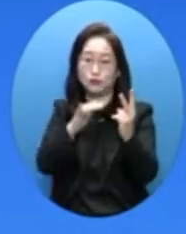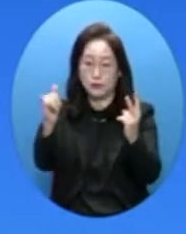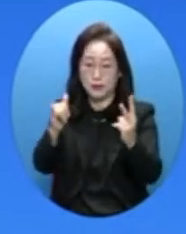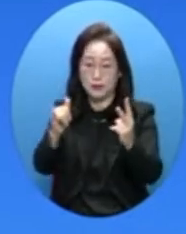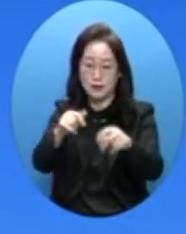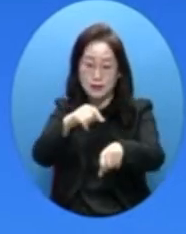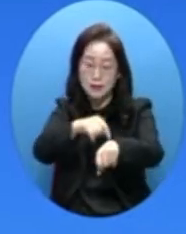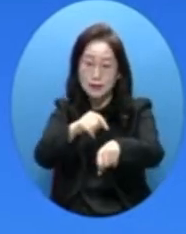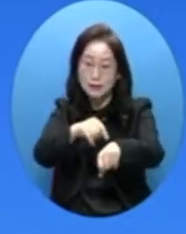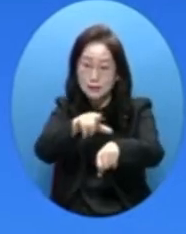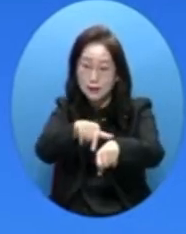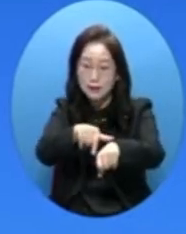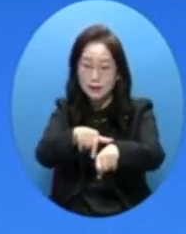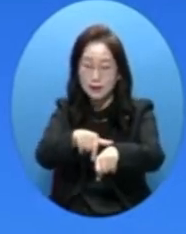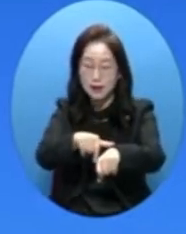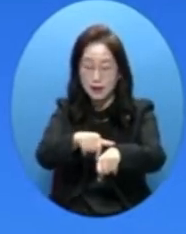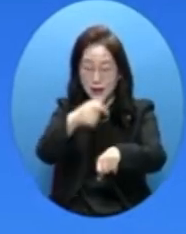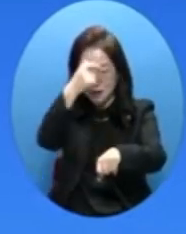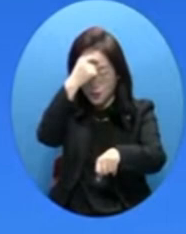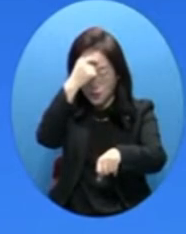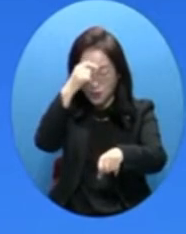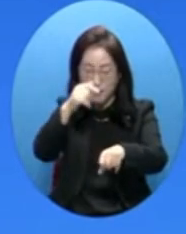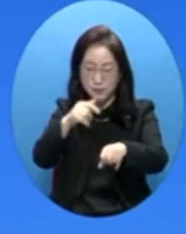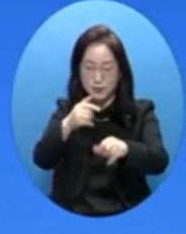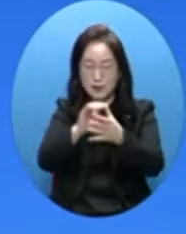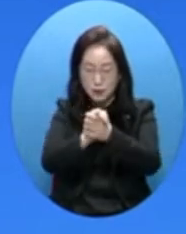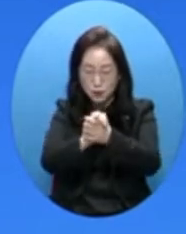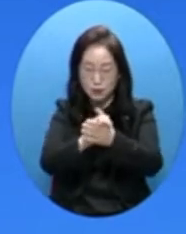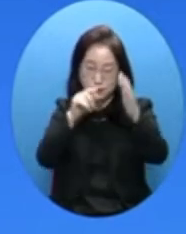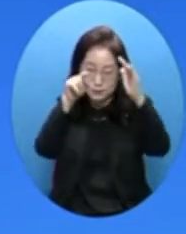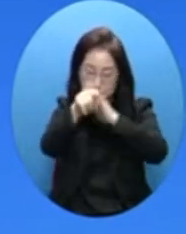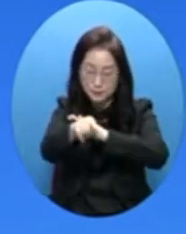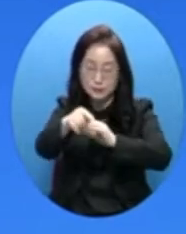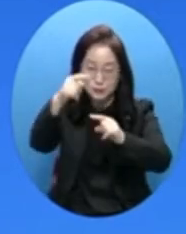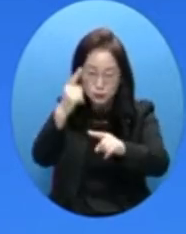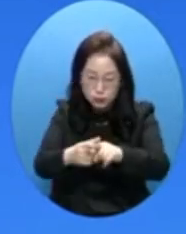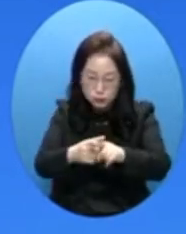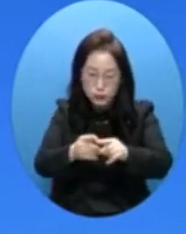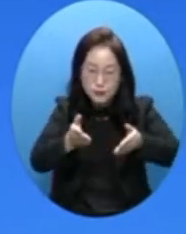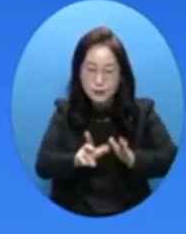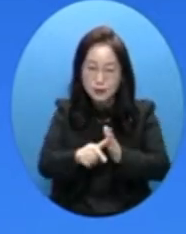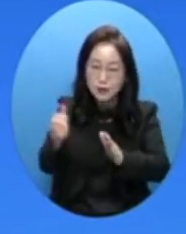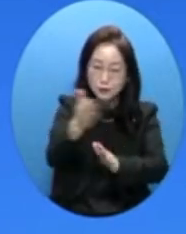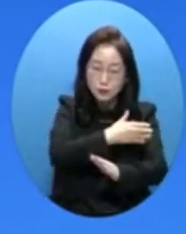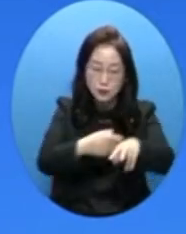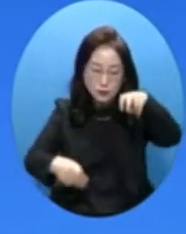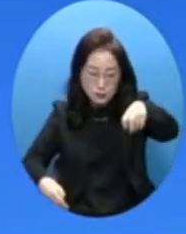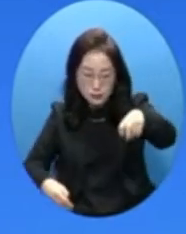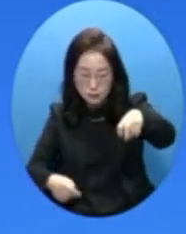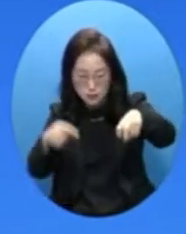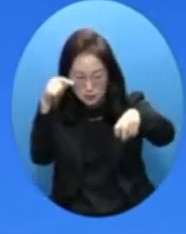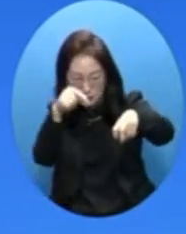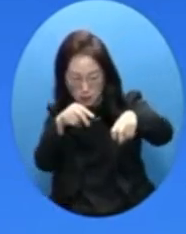성전에 기도하러 올라가다가 나면서부터 걷지 못한 안전병을 일으켰습니다.